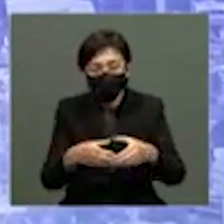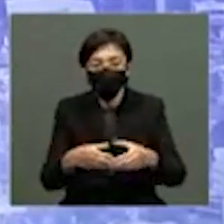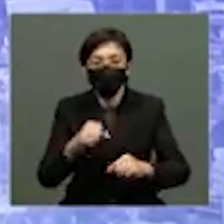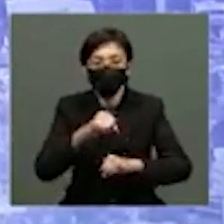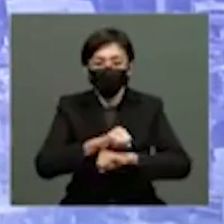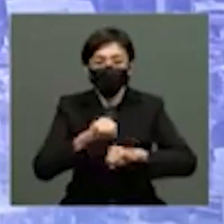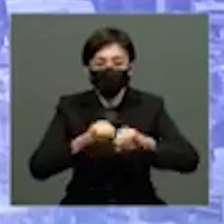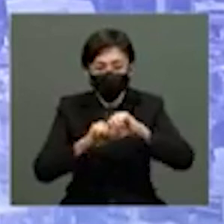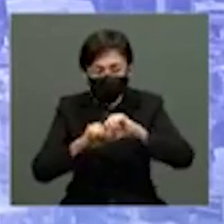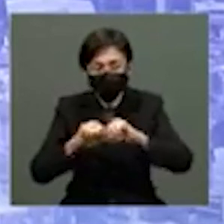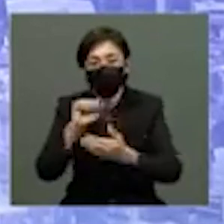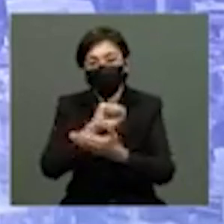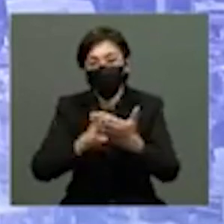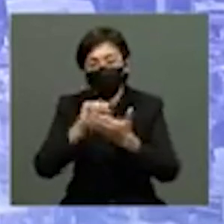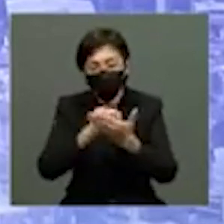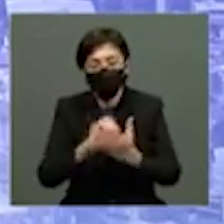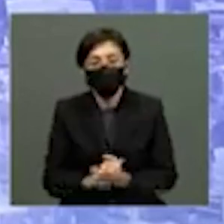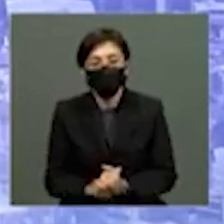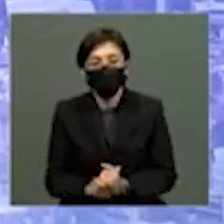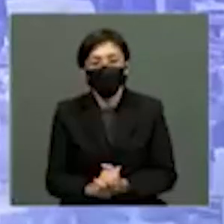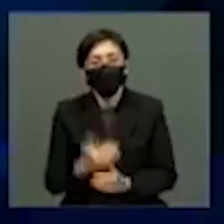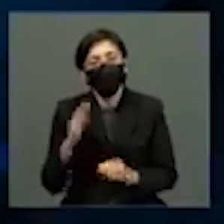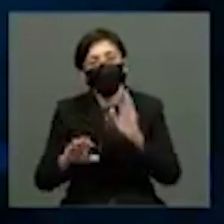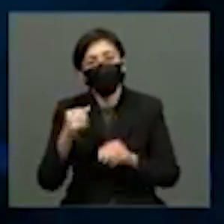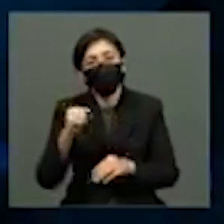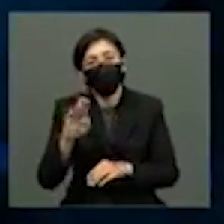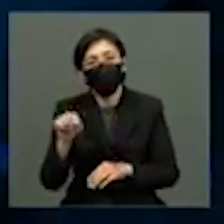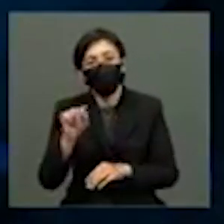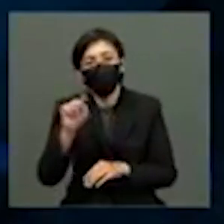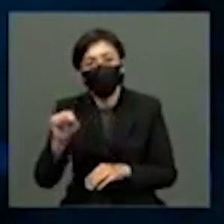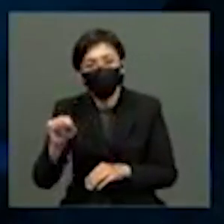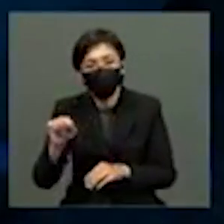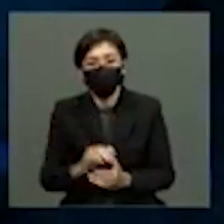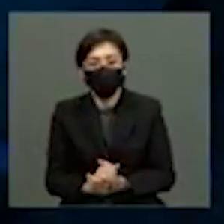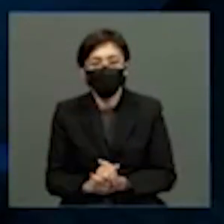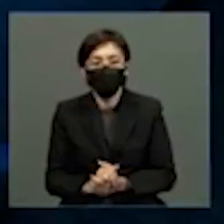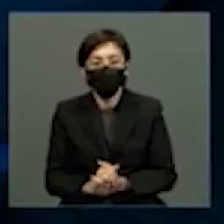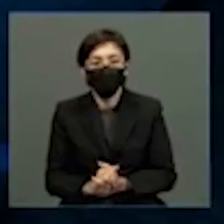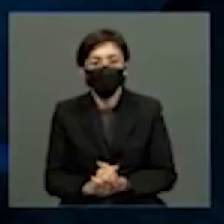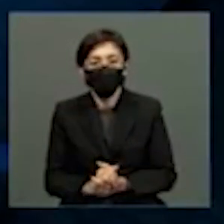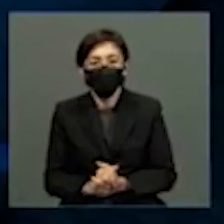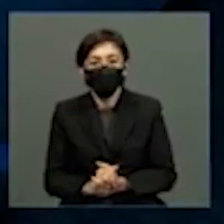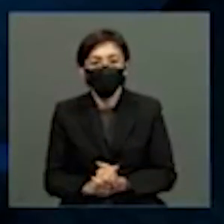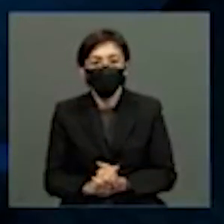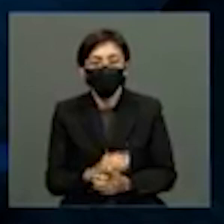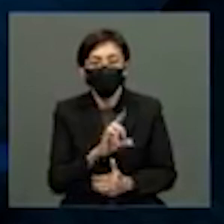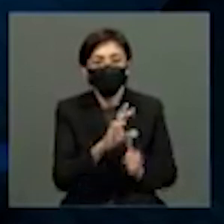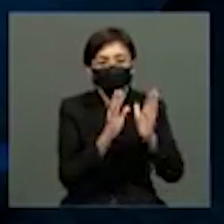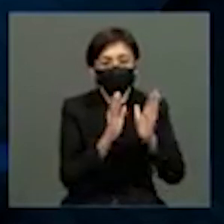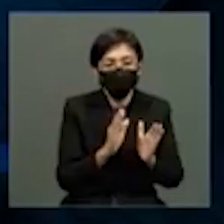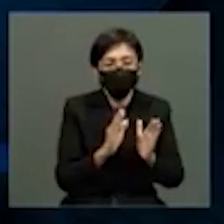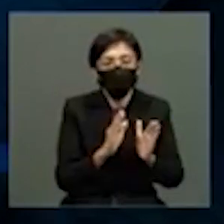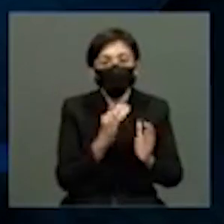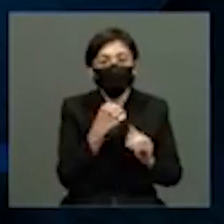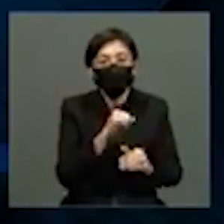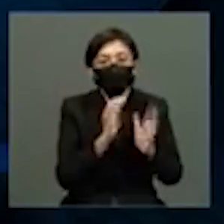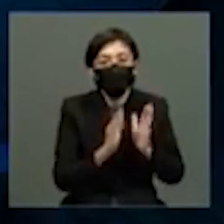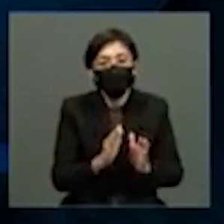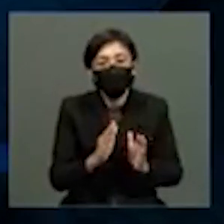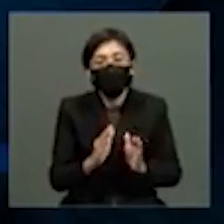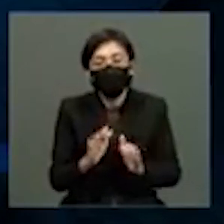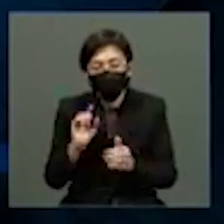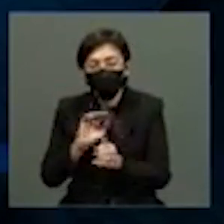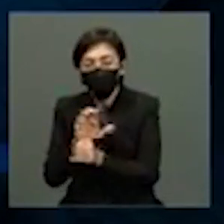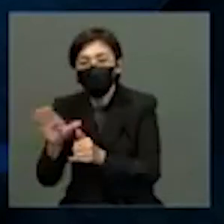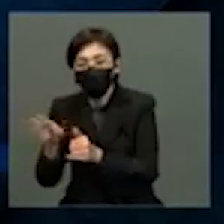ครับที่วัฒนาอันนี้ก็อีก14กว่าเปอร์เซ็นต์10คน100คนเจอ10คนก็เจอ1คนโดยประมาณ